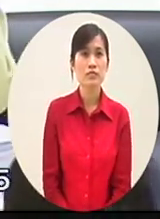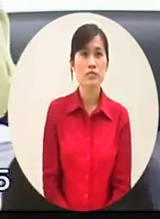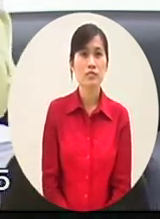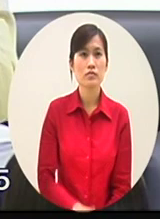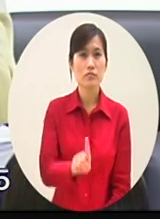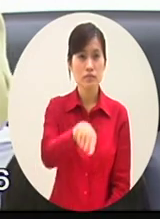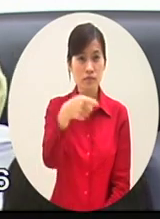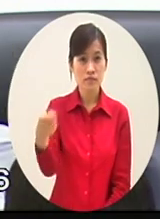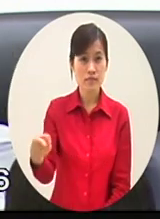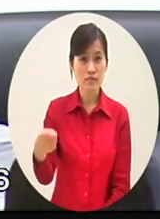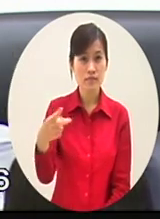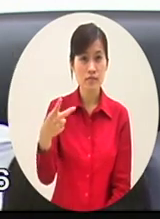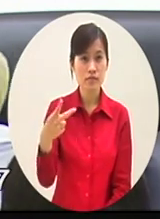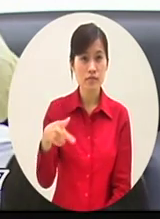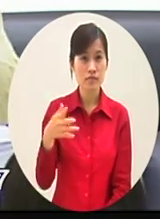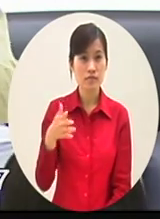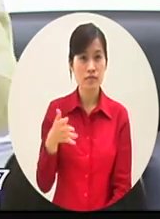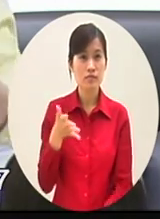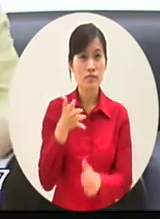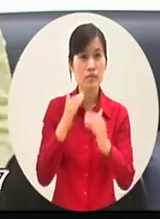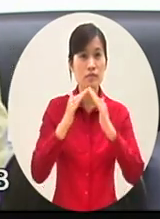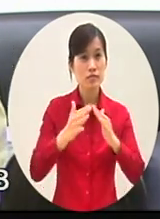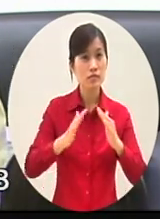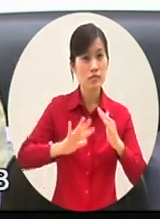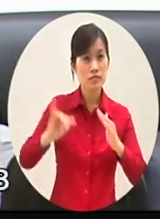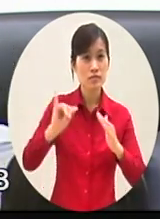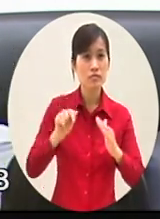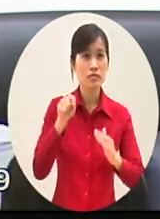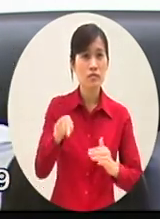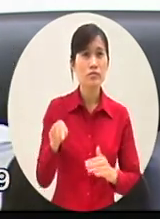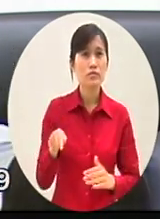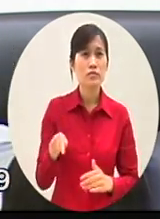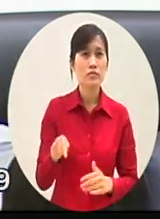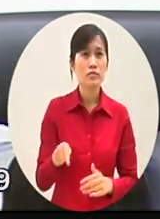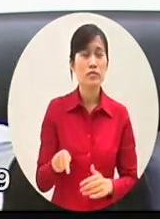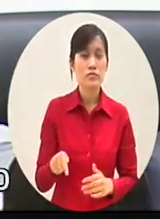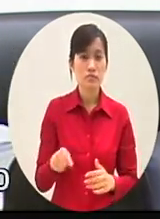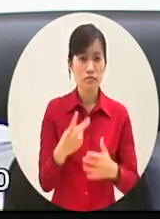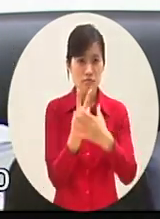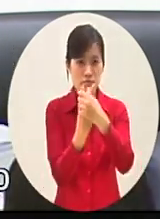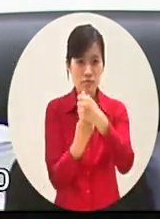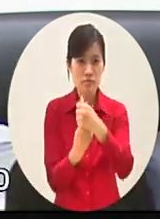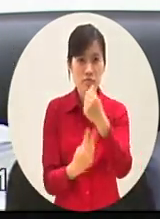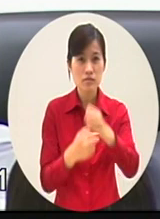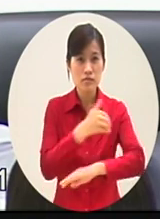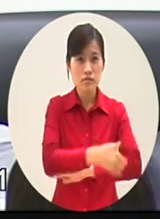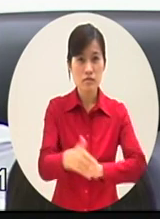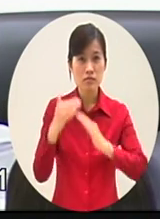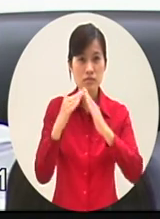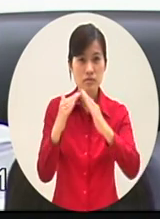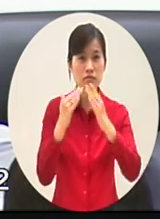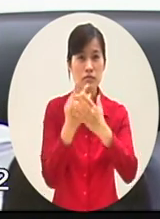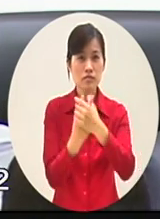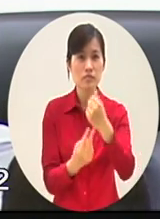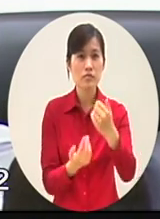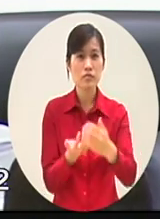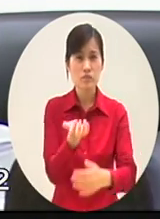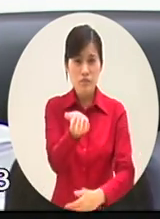然后哈、哦，市长，他这个那哈、哦，在我们县市合并的前夕哈、哦，有一